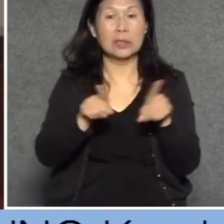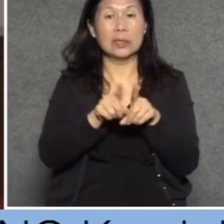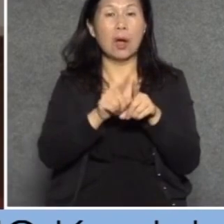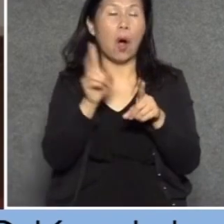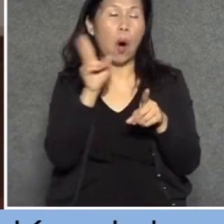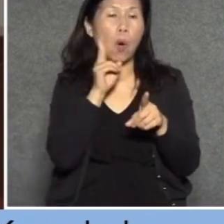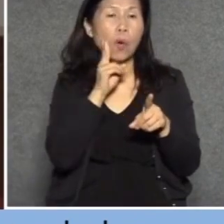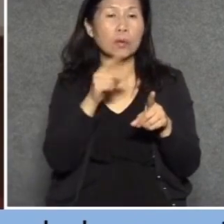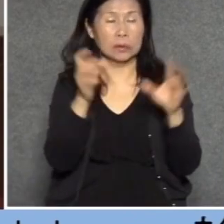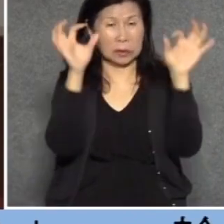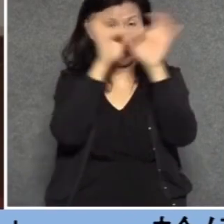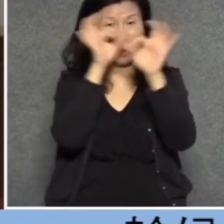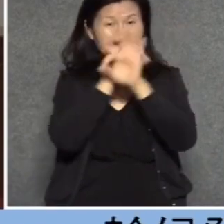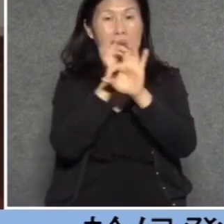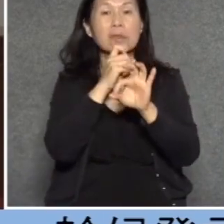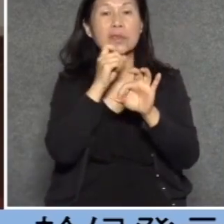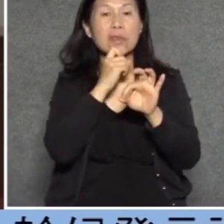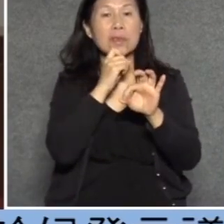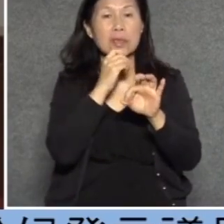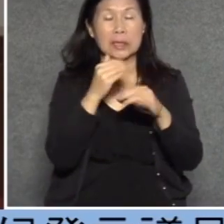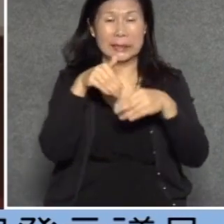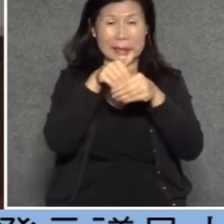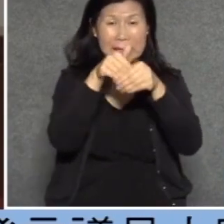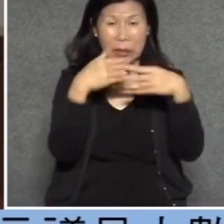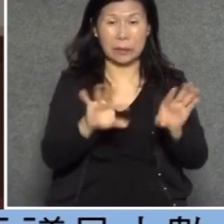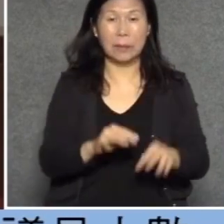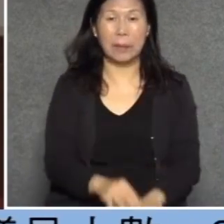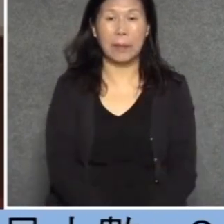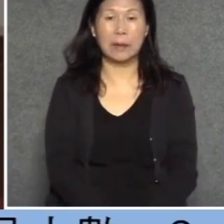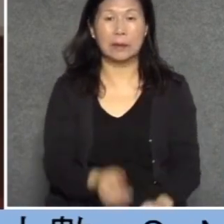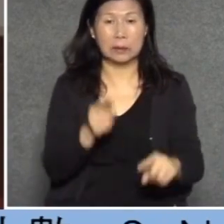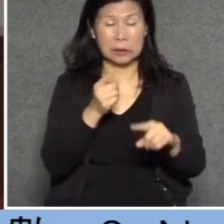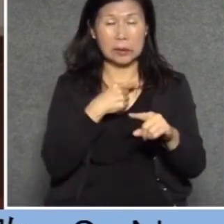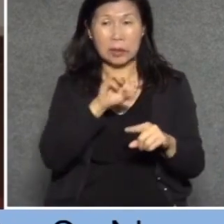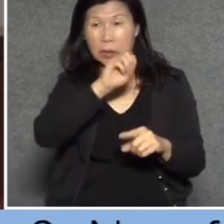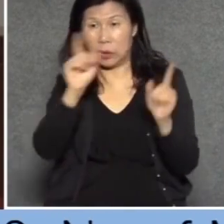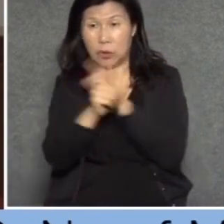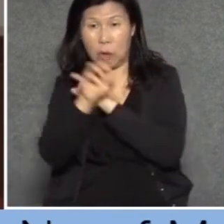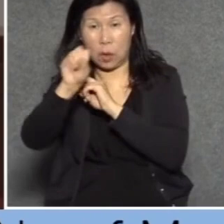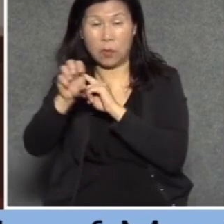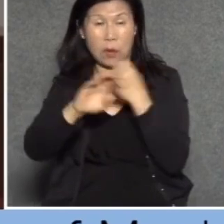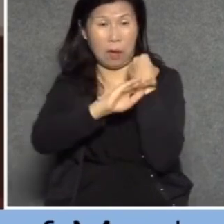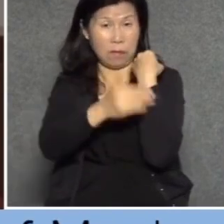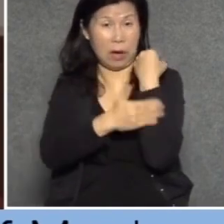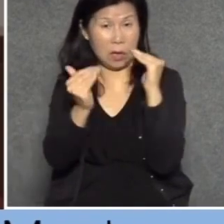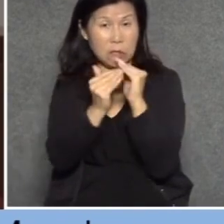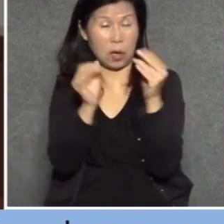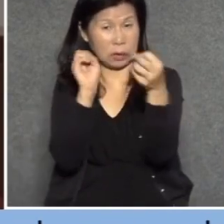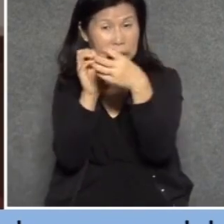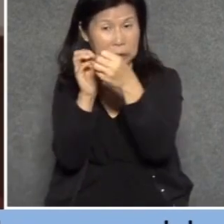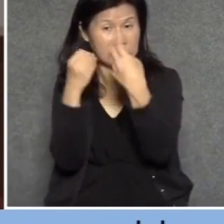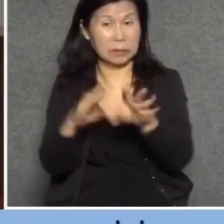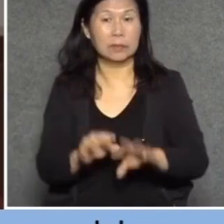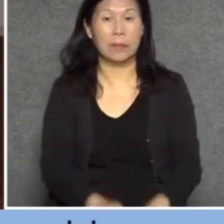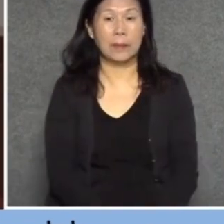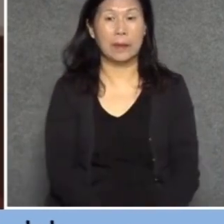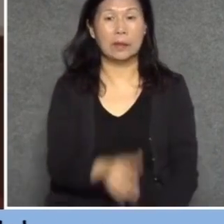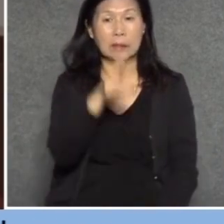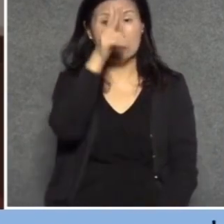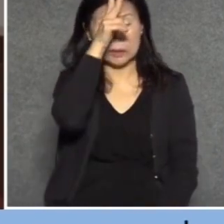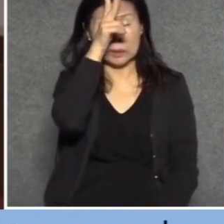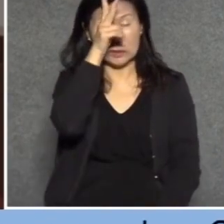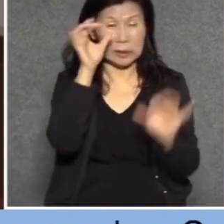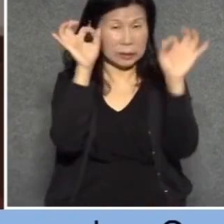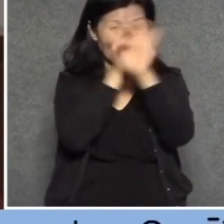稱作出錯誤作為的申請的時候，要徵詢這個司法機構的意見。政府現在對那個錯